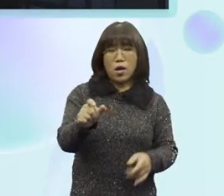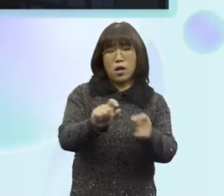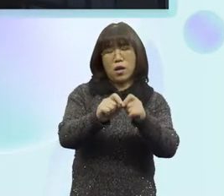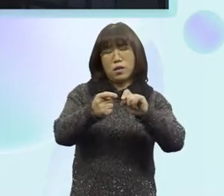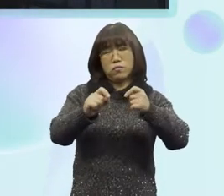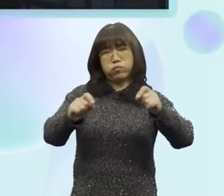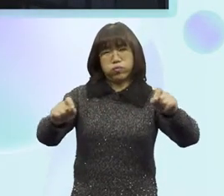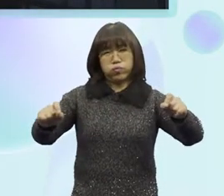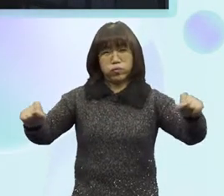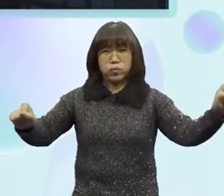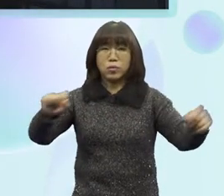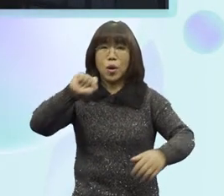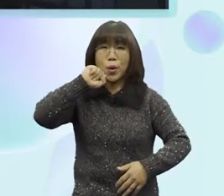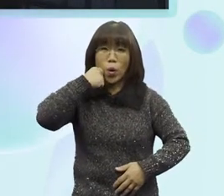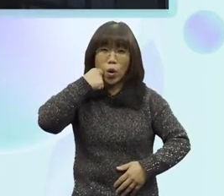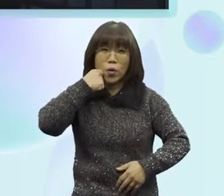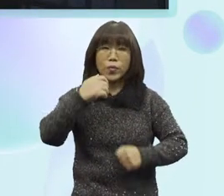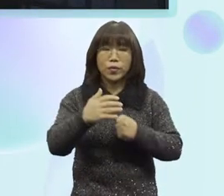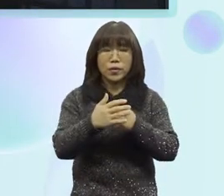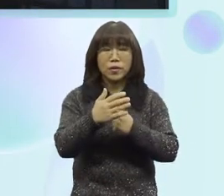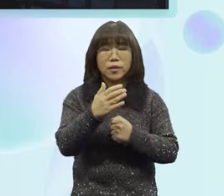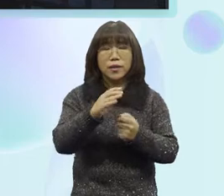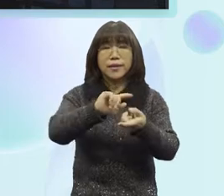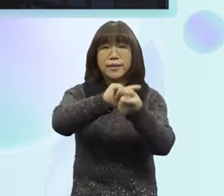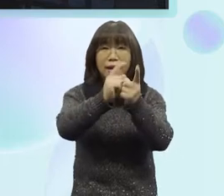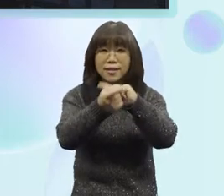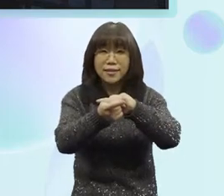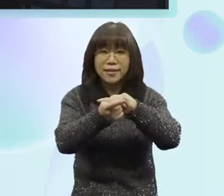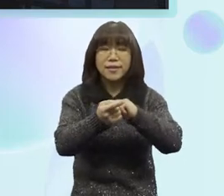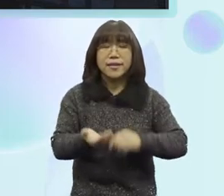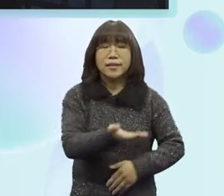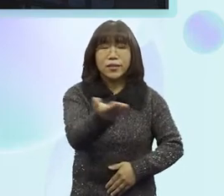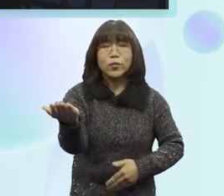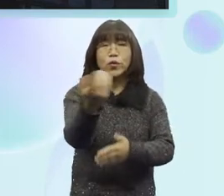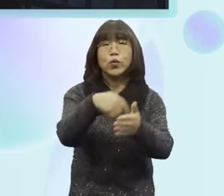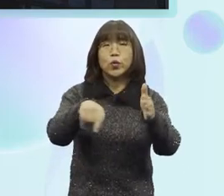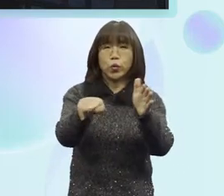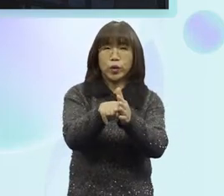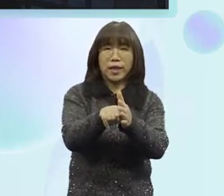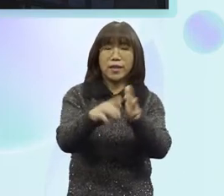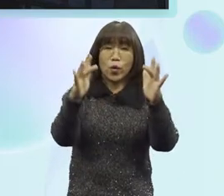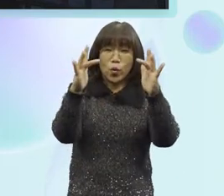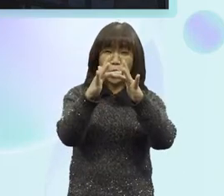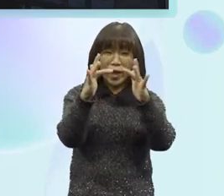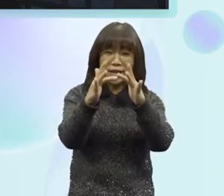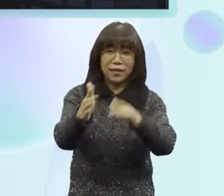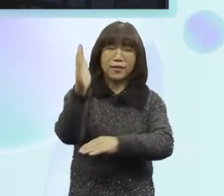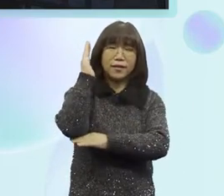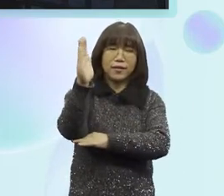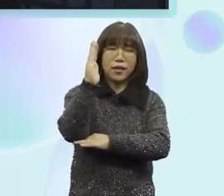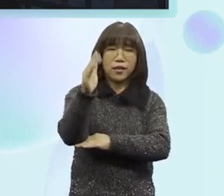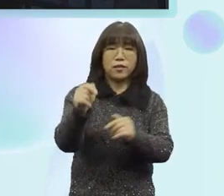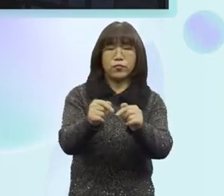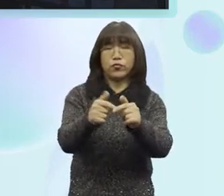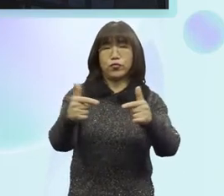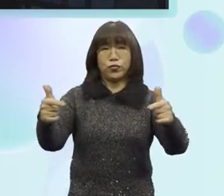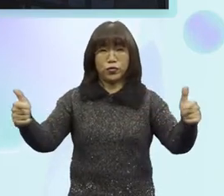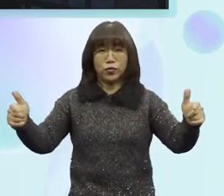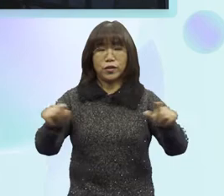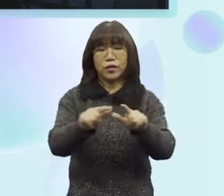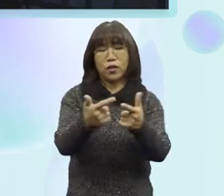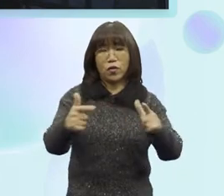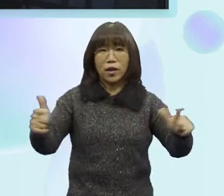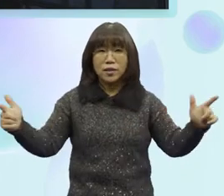코로나19 사태가 길어지면서 구민들을 위한 비대면 강의가 늘어나고 있습니다. 강서 평생학습관